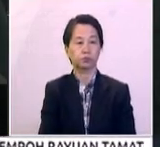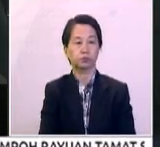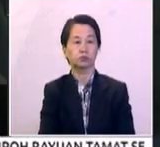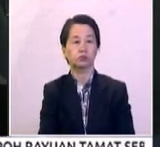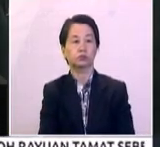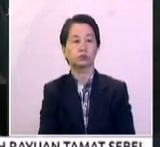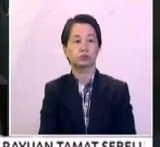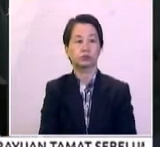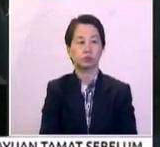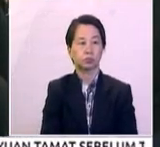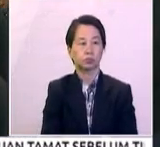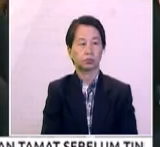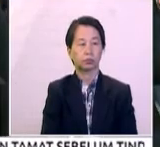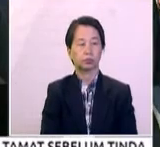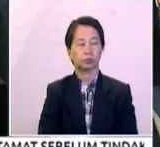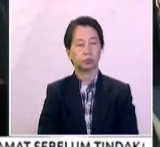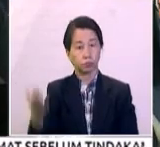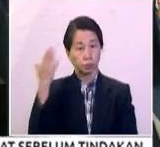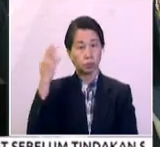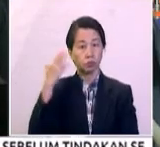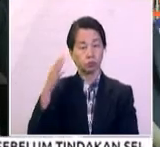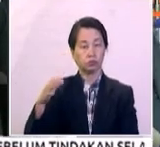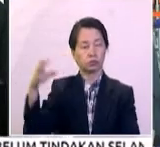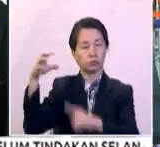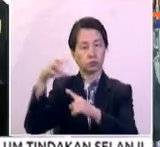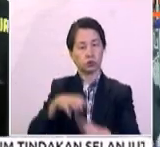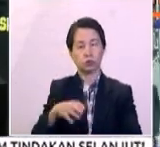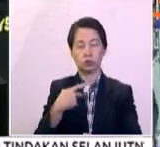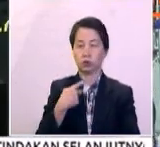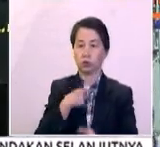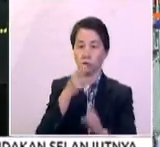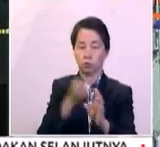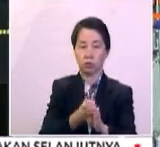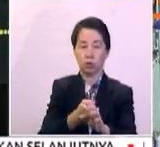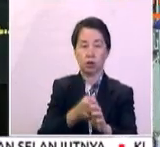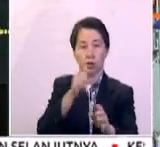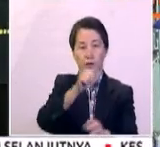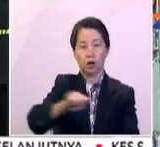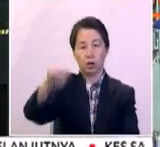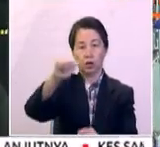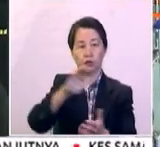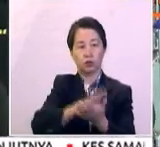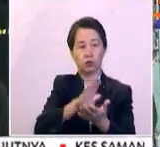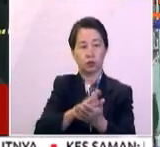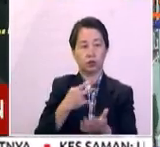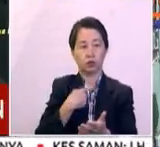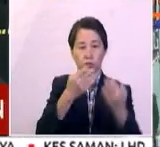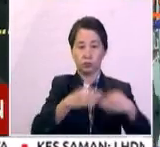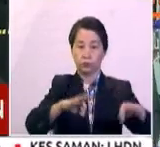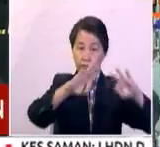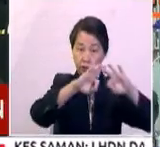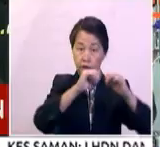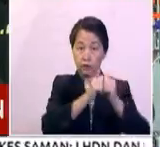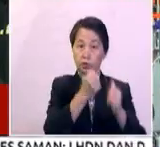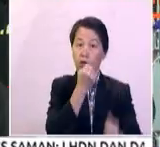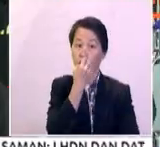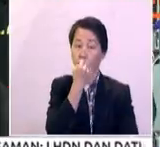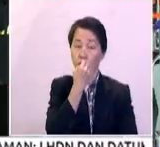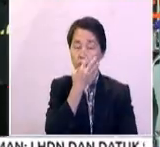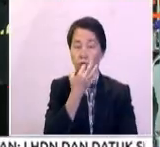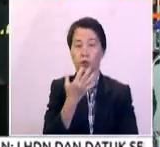Based on the last month-nya tournament yang kita sertai dalam kejohanan Asia School, kita final dengan Hong Kong. Saya